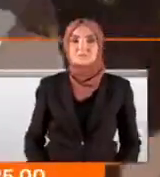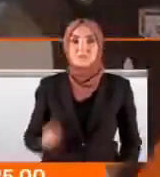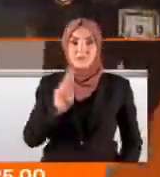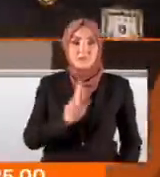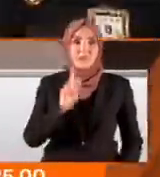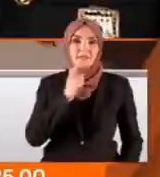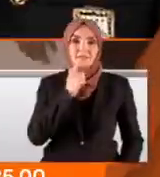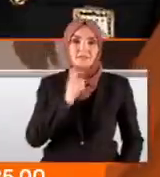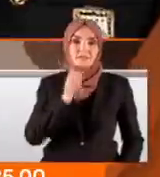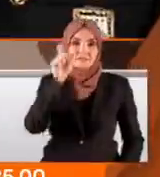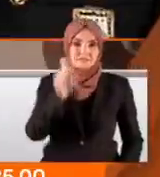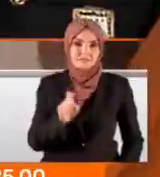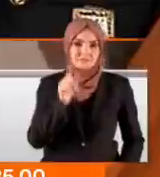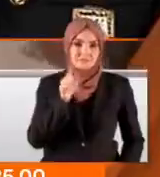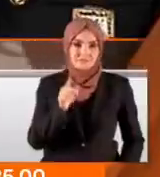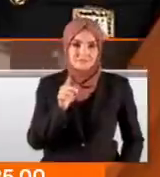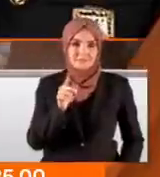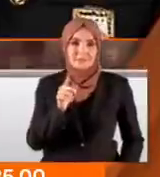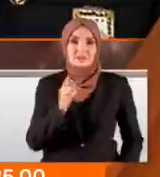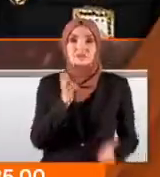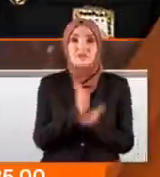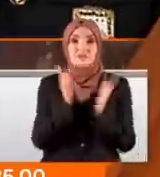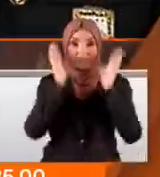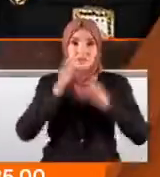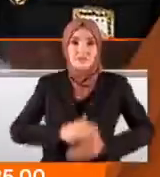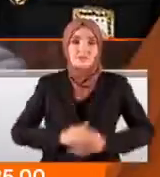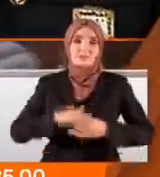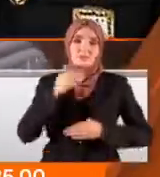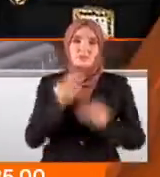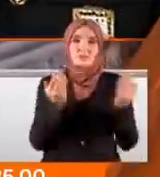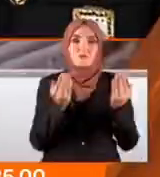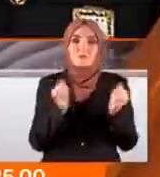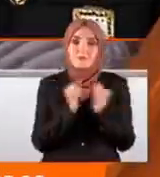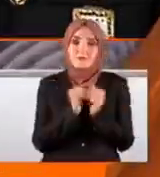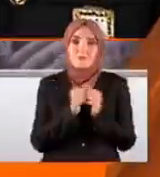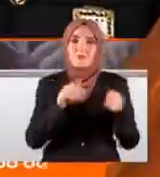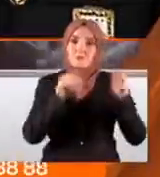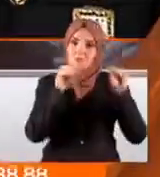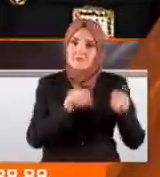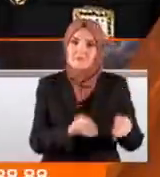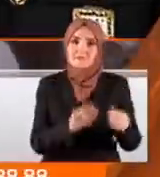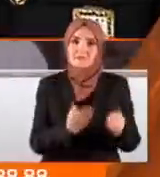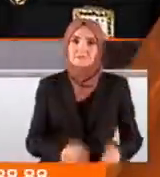27 yaşındaki şehit kılınan cenaze namazının ardından dualarla toprağa verildi.